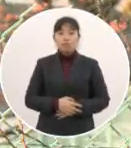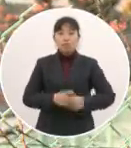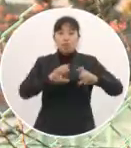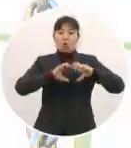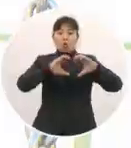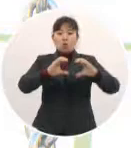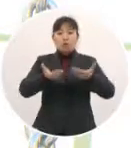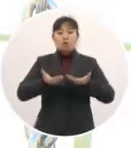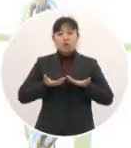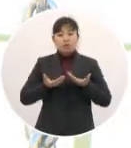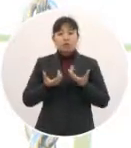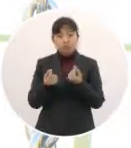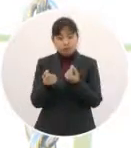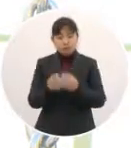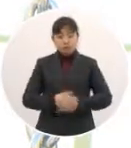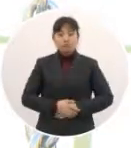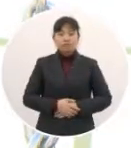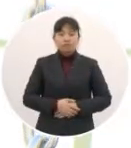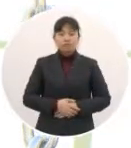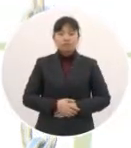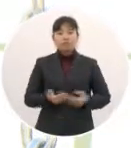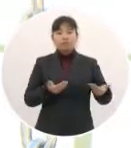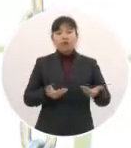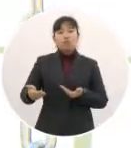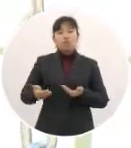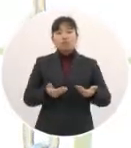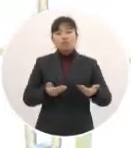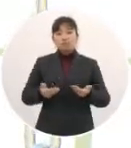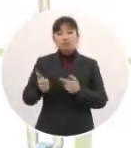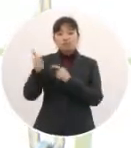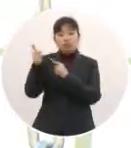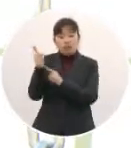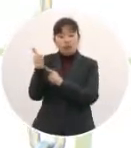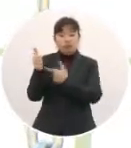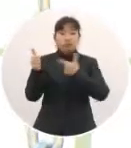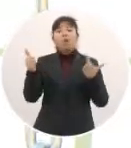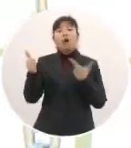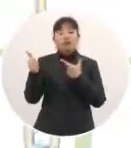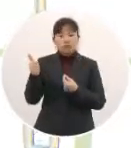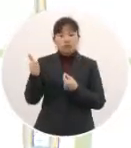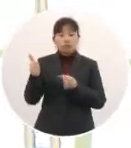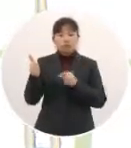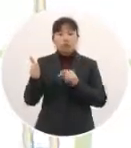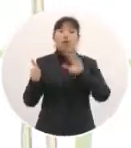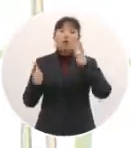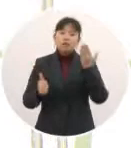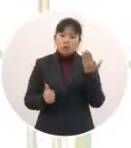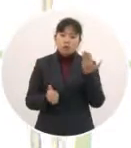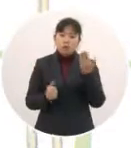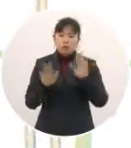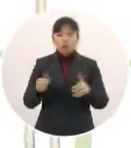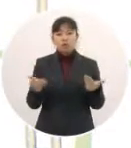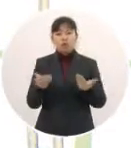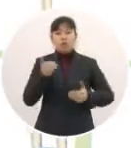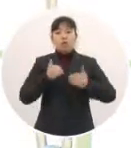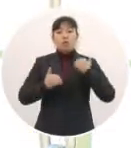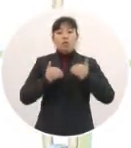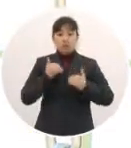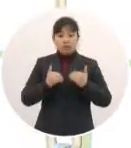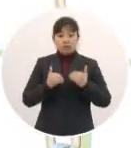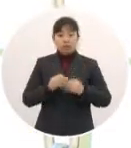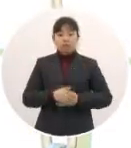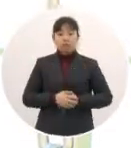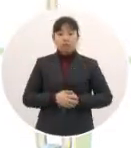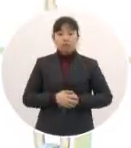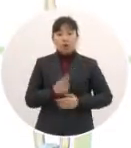ポーズされたんでしょ。 迷ってるの。彼は大好きだよ。でも今仕事がすっごく楽しく